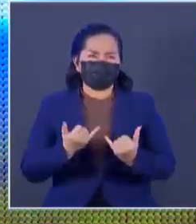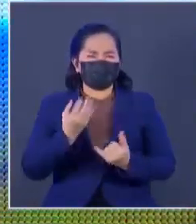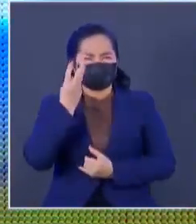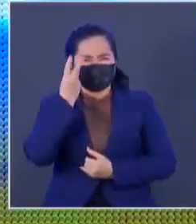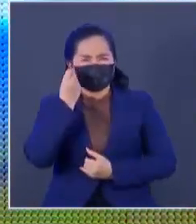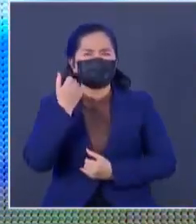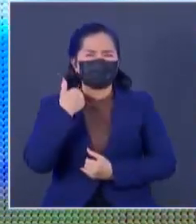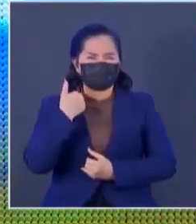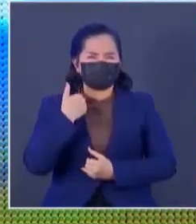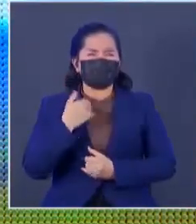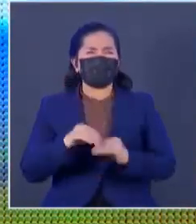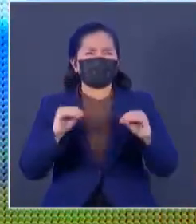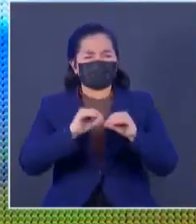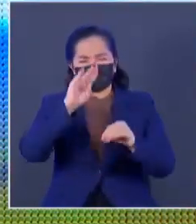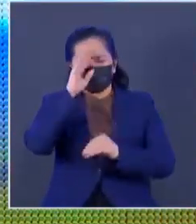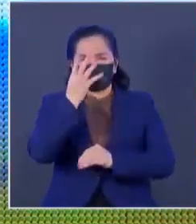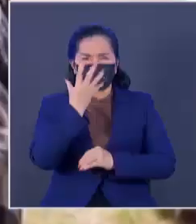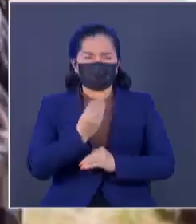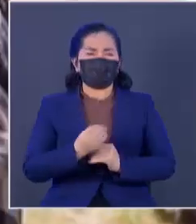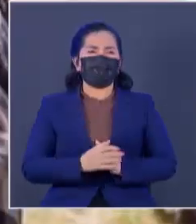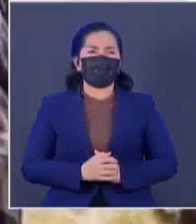เครียดหนักจนเกือบจะเป็นซึมเศร้าเลยแหละค่ะ